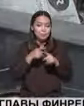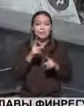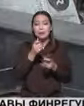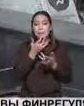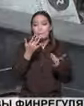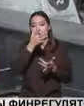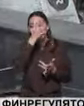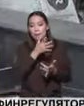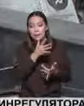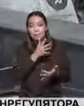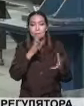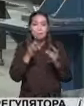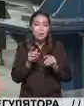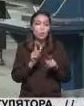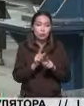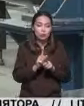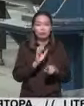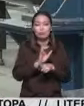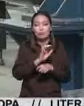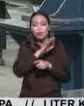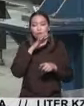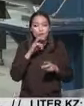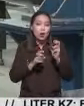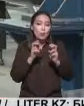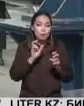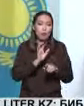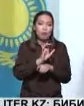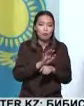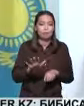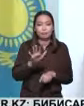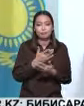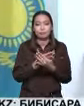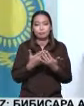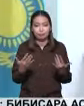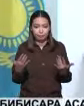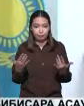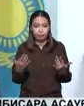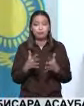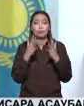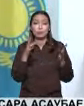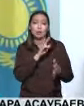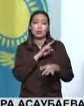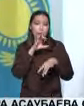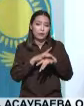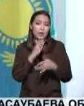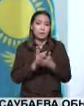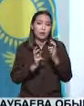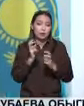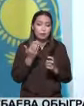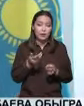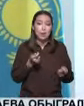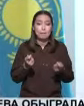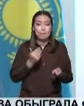5 месяцев удалось существенно снизить импорт во многих производственных отраслях. По импортозамещению очень большая работа тоже проводится со стороны